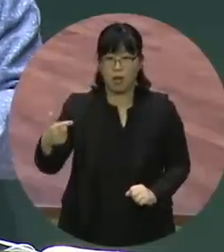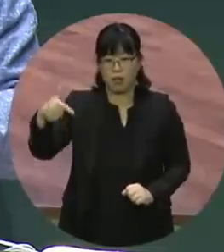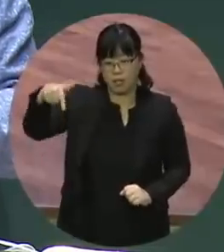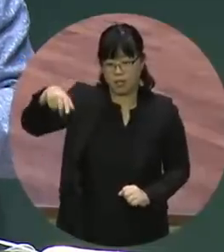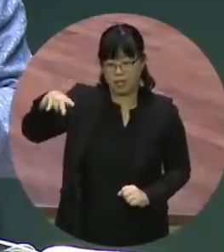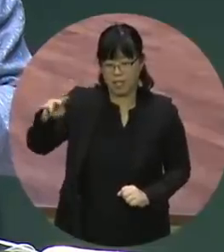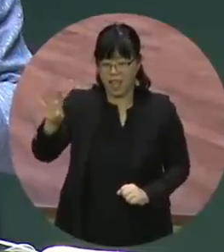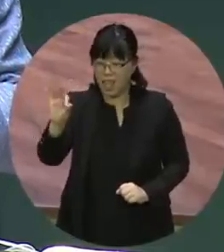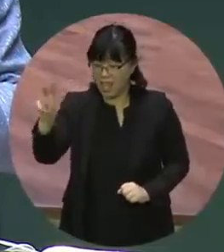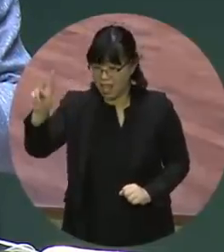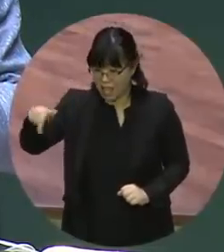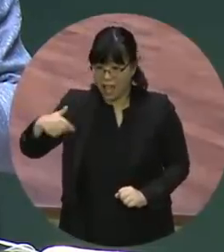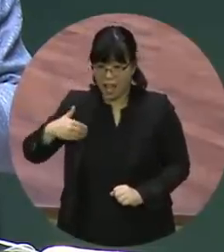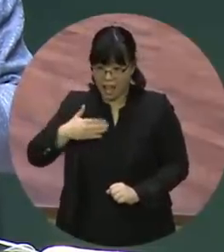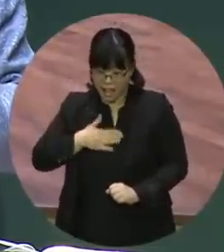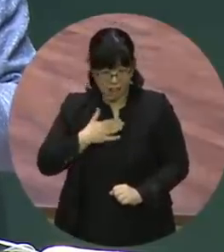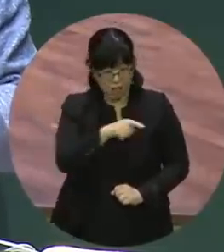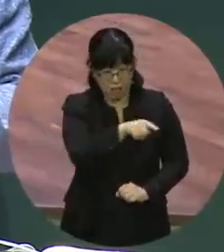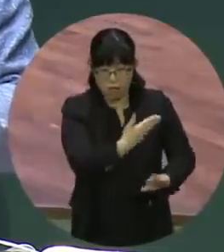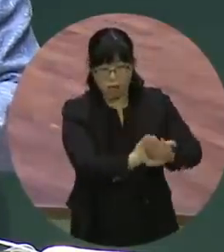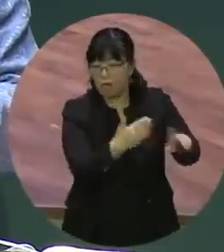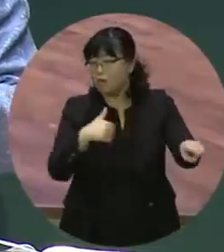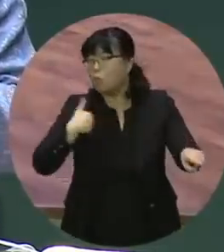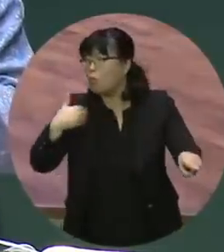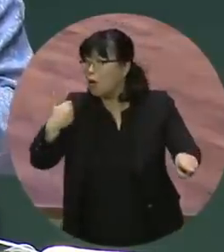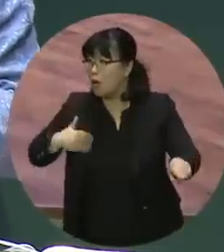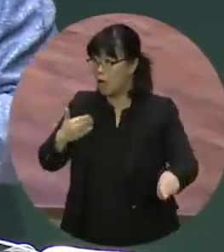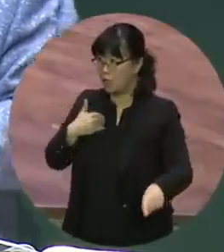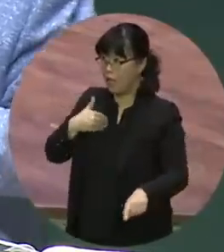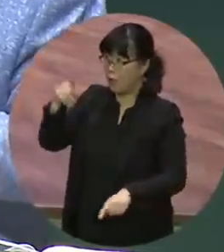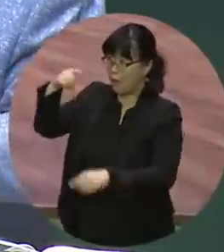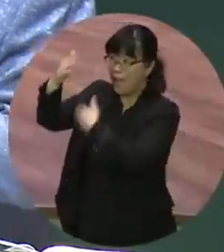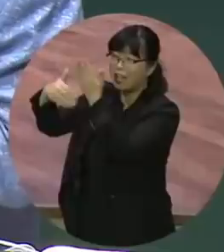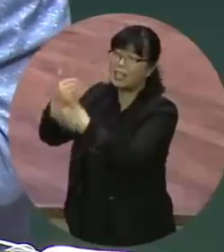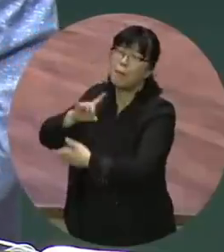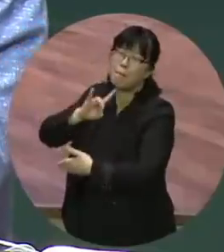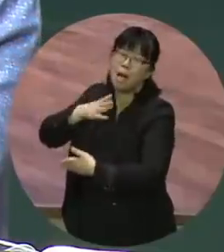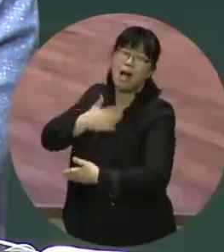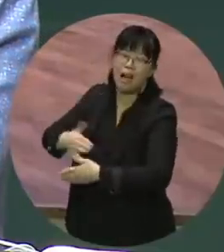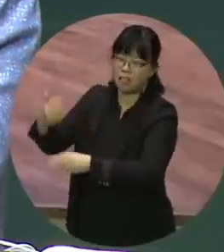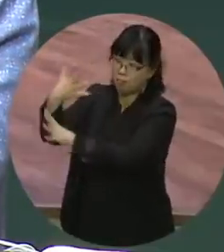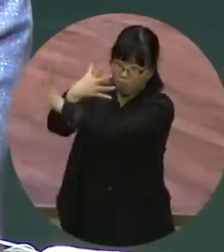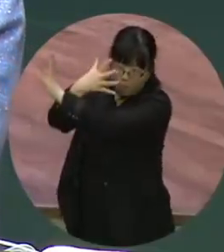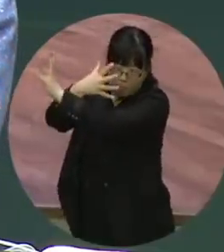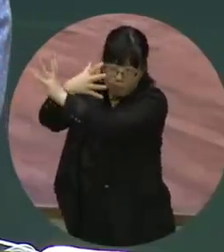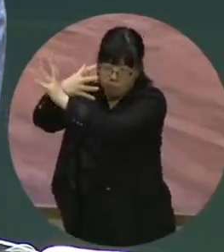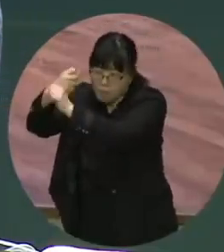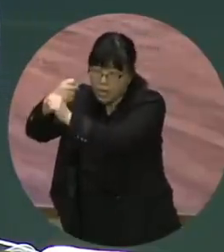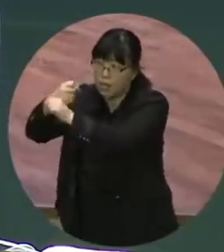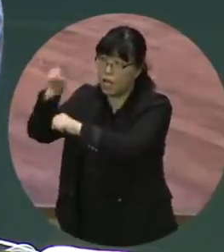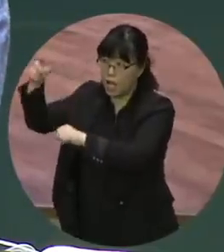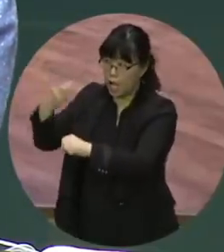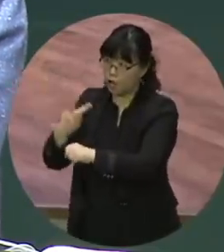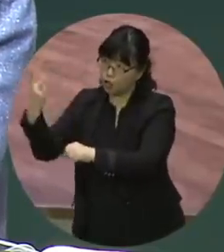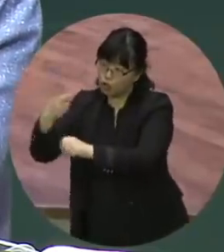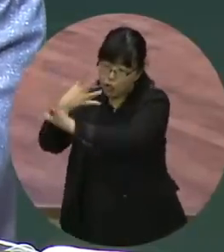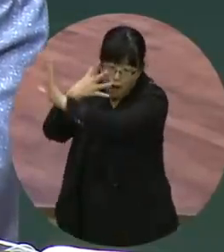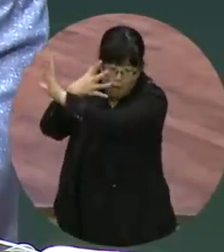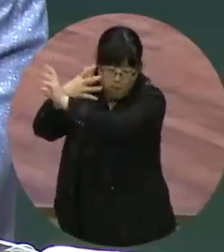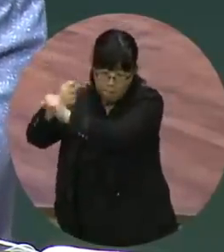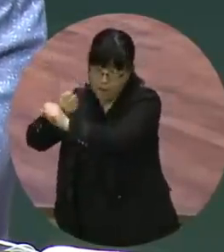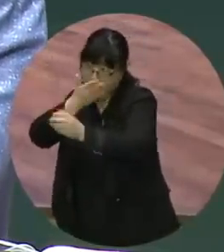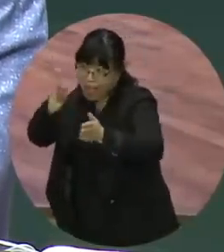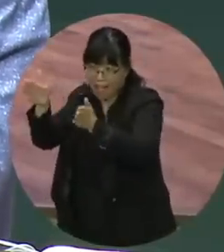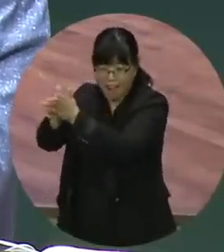이면계약입니다. 하나님 이 부분 하나님 책임져 주십시오. 하나님 이 보호해 주십시오. 하나님이 이 일을 하나님 이루어 주옵소서. 그러니까